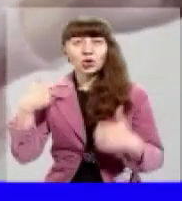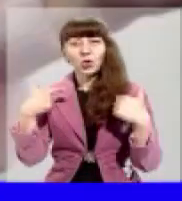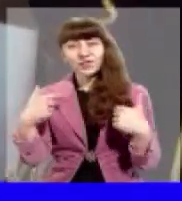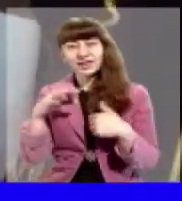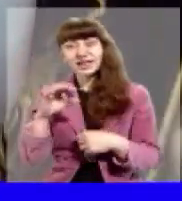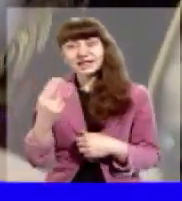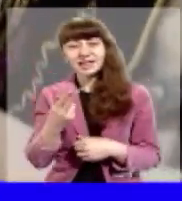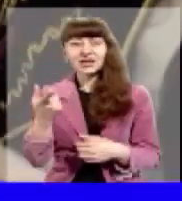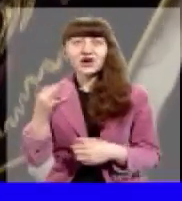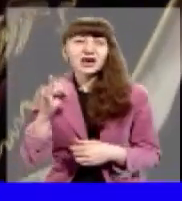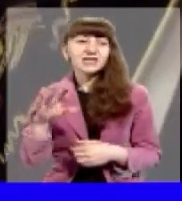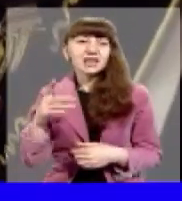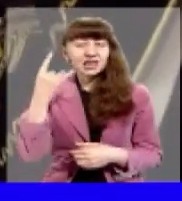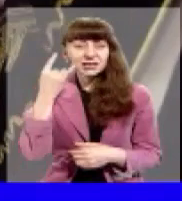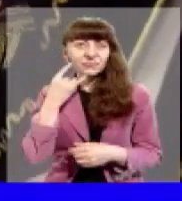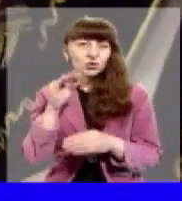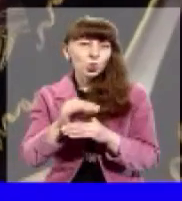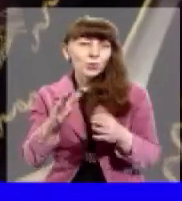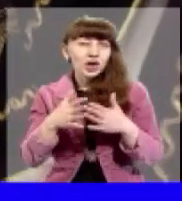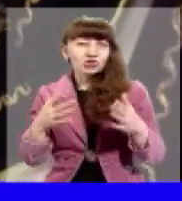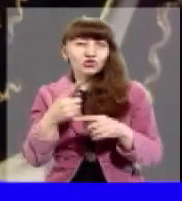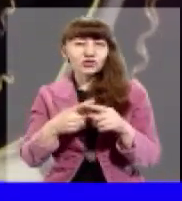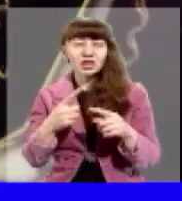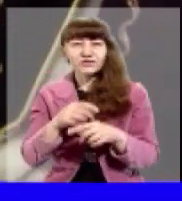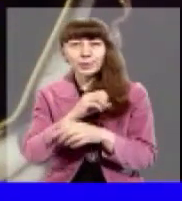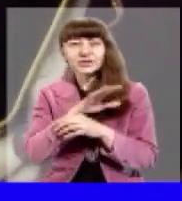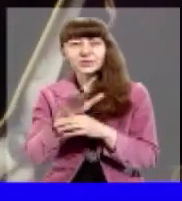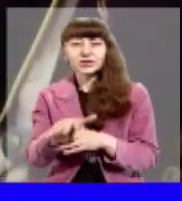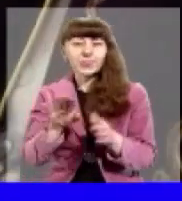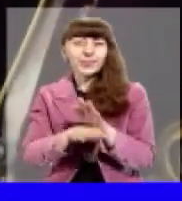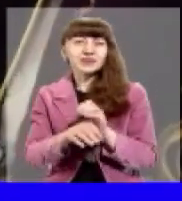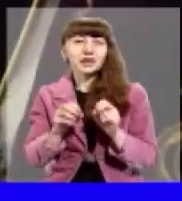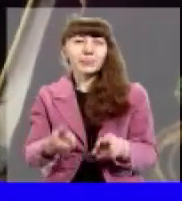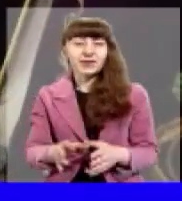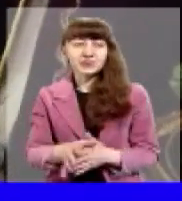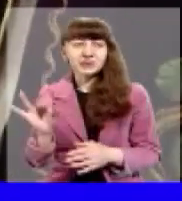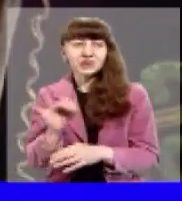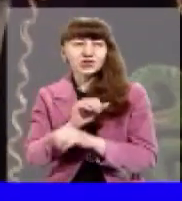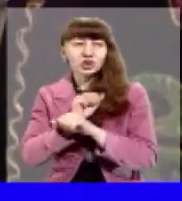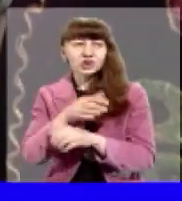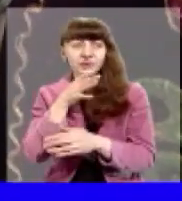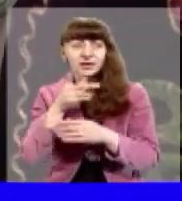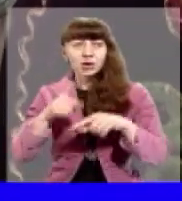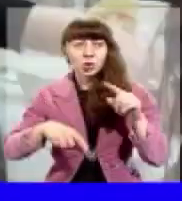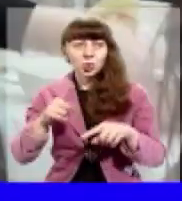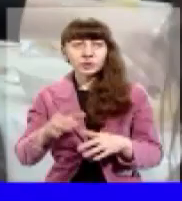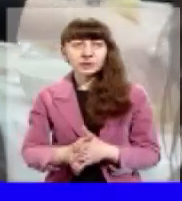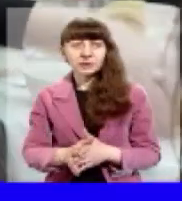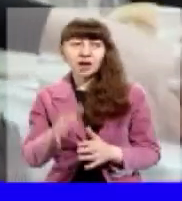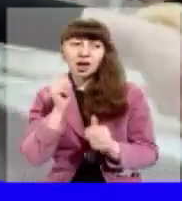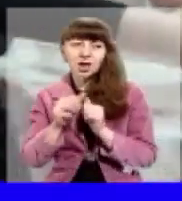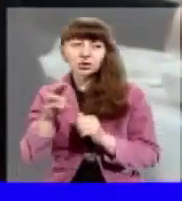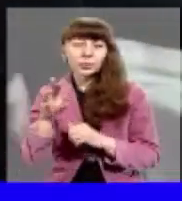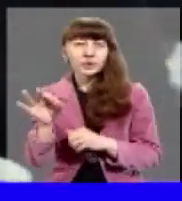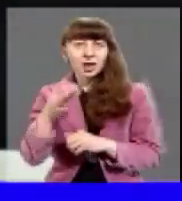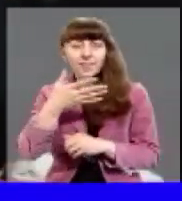Женщины-офицеры Национальной гвардии Казахстана вносят особый вклад в обеспечение безопасности и защиту своей родины, ни на одну минуту